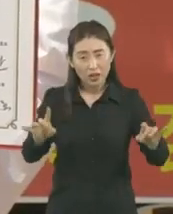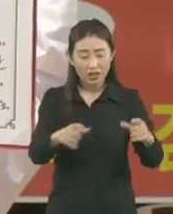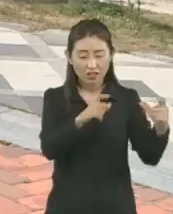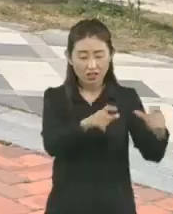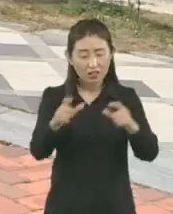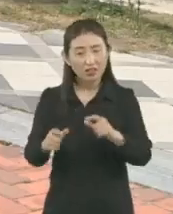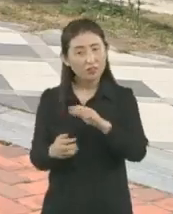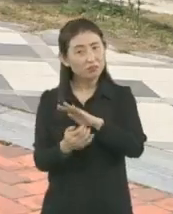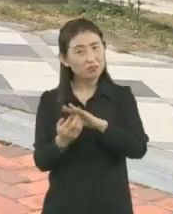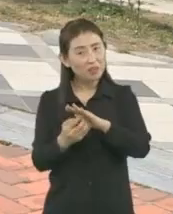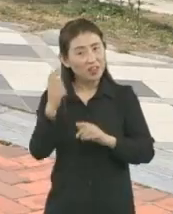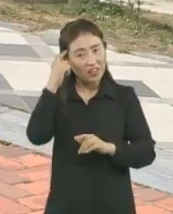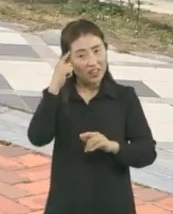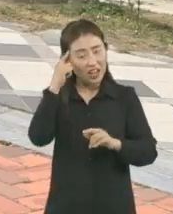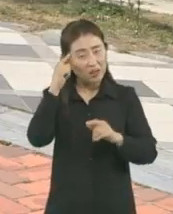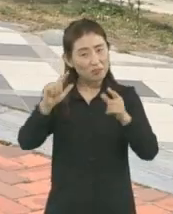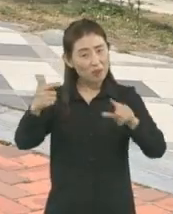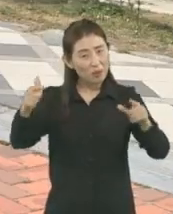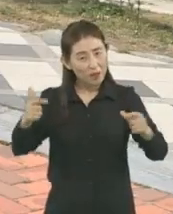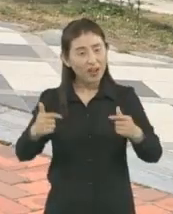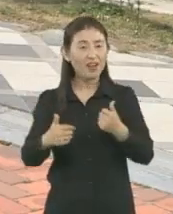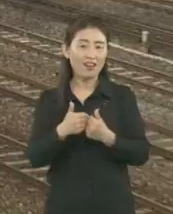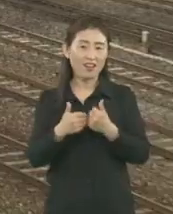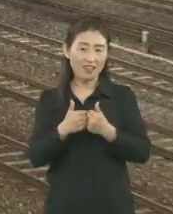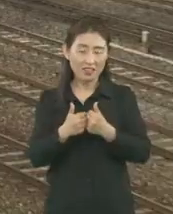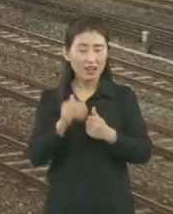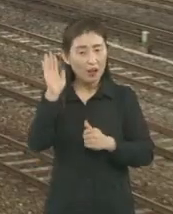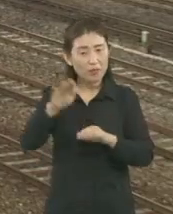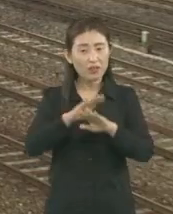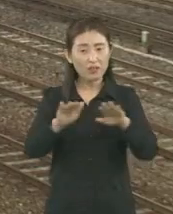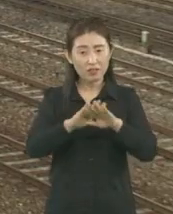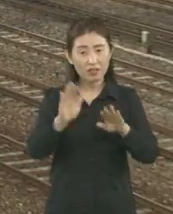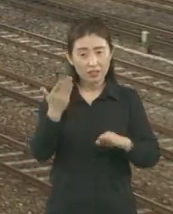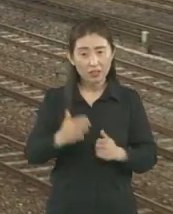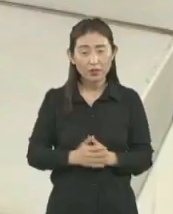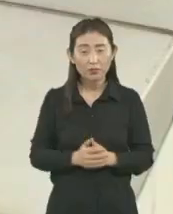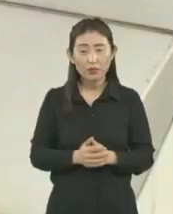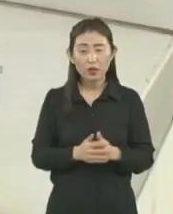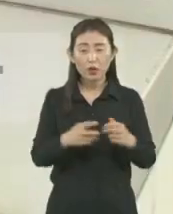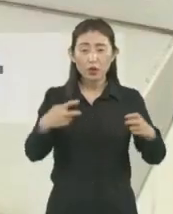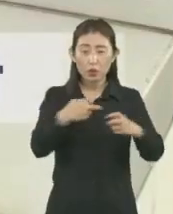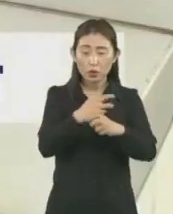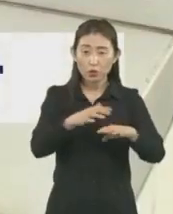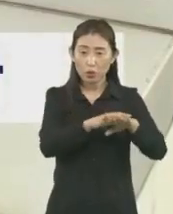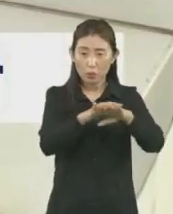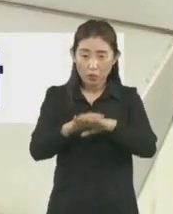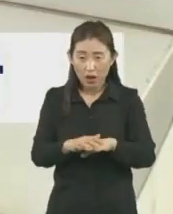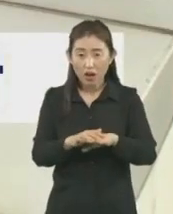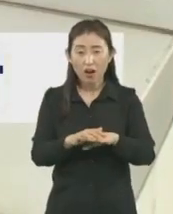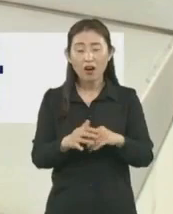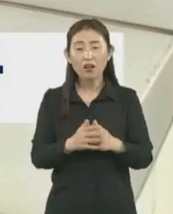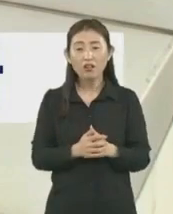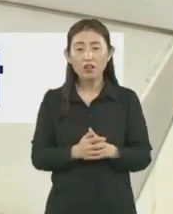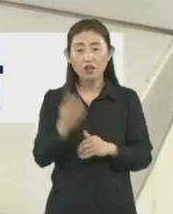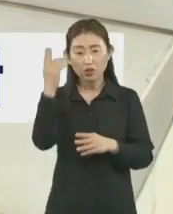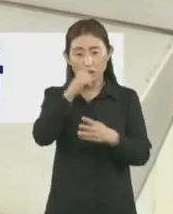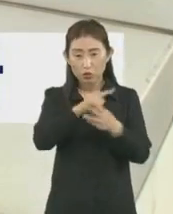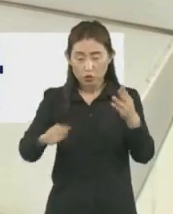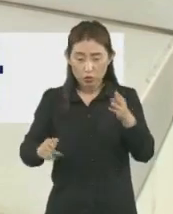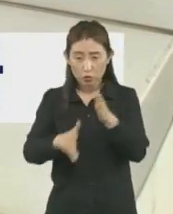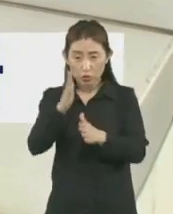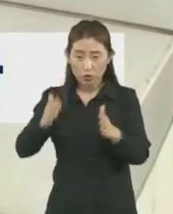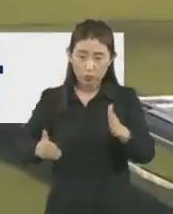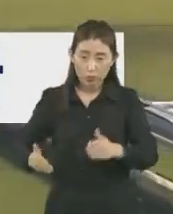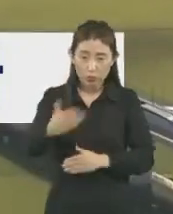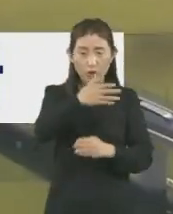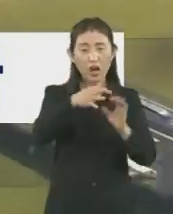이해관계에 따라 이견이 갈리는 점은 풀어야 할 숙제입니다. 충청권 광역교통망은 청주도심 통과를 놓고 한동안 각